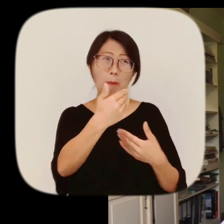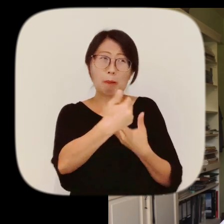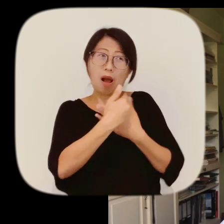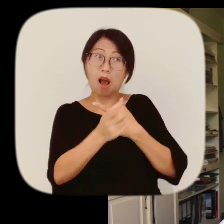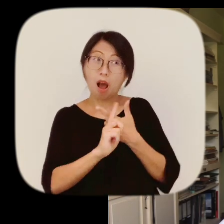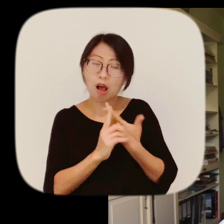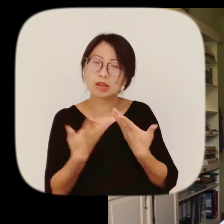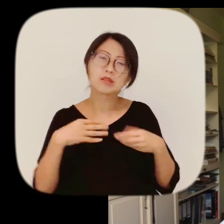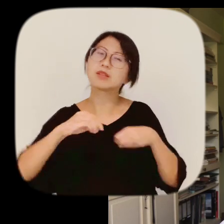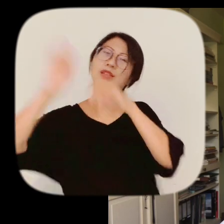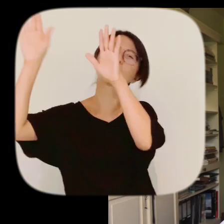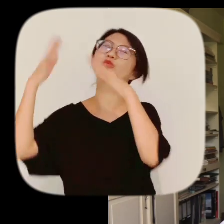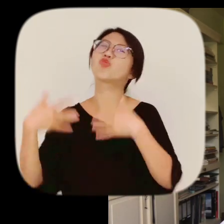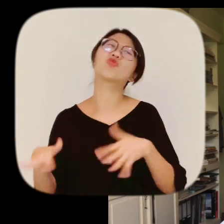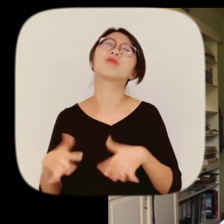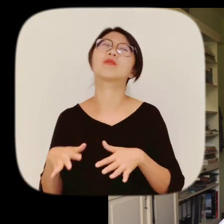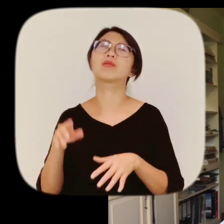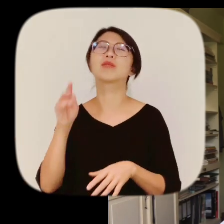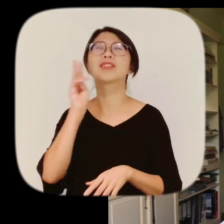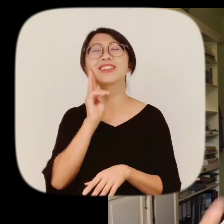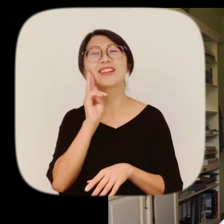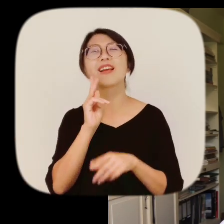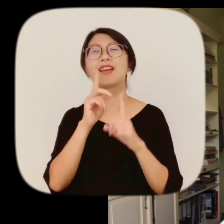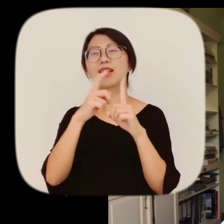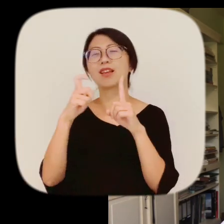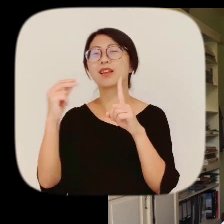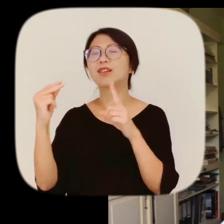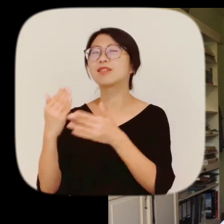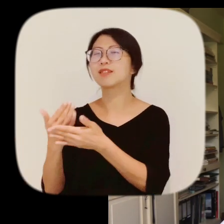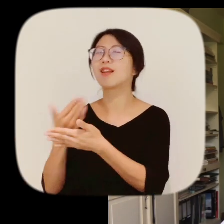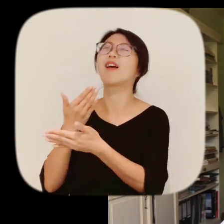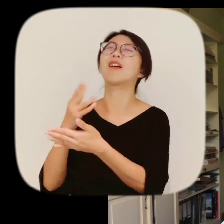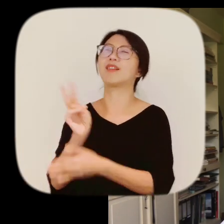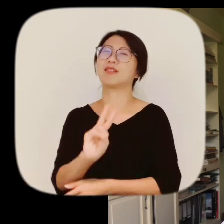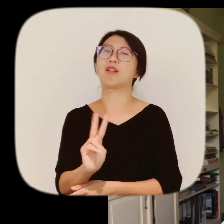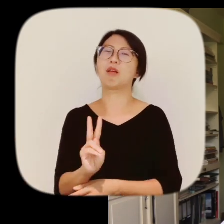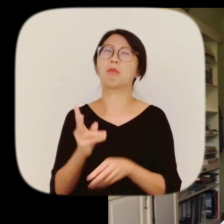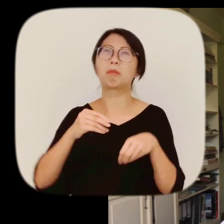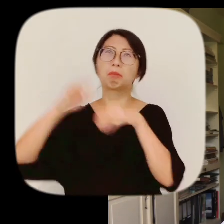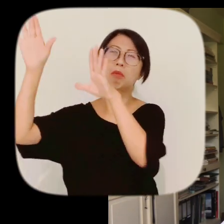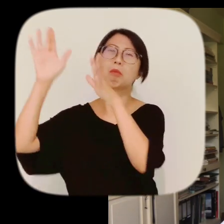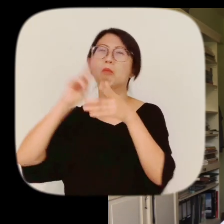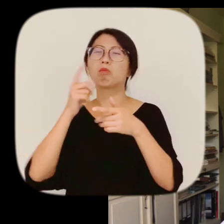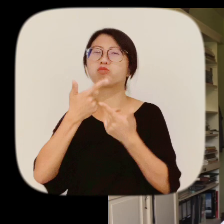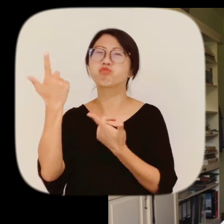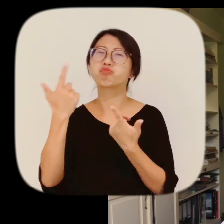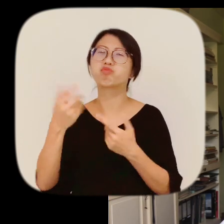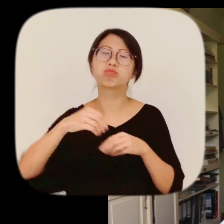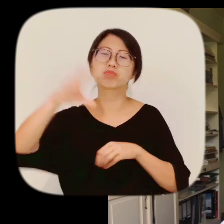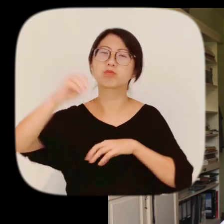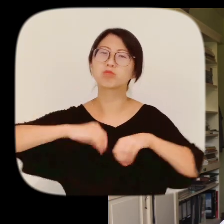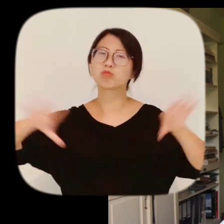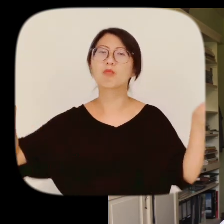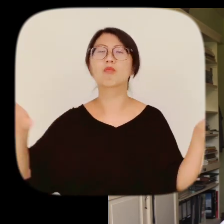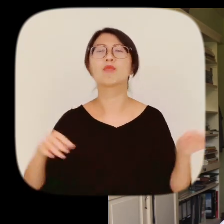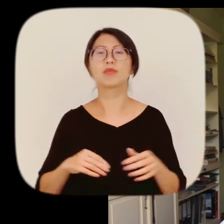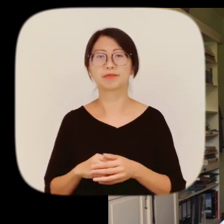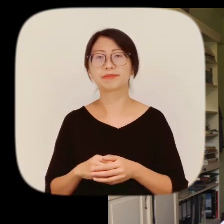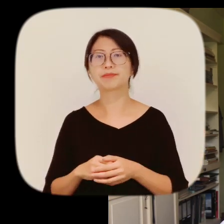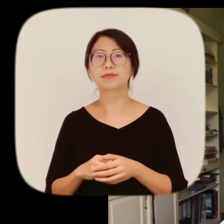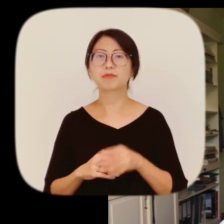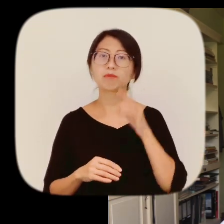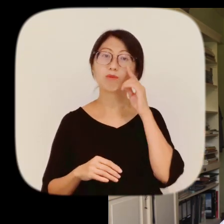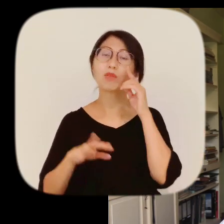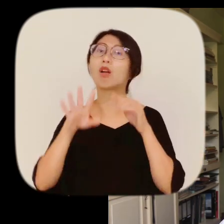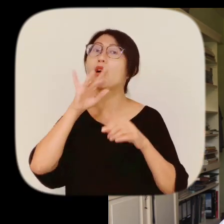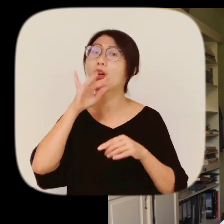中国人其实那么多就是近代里面这几百年来都是这样都是花果飘零